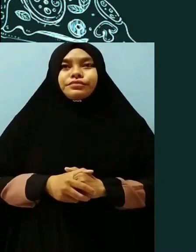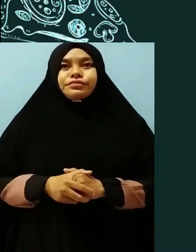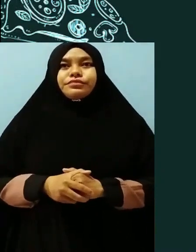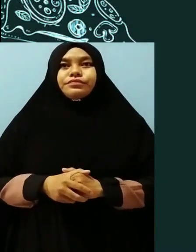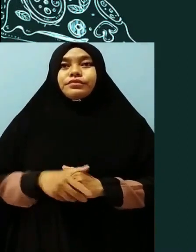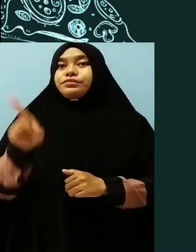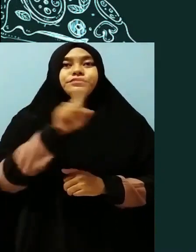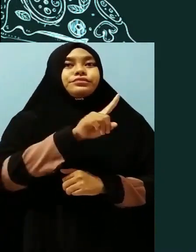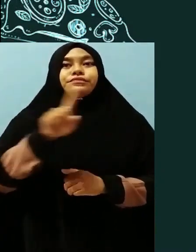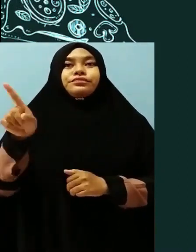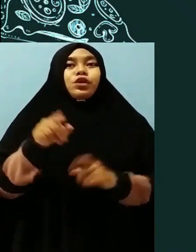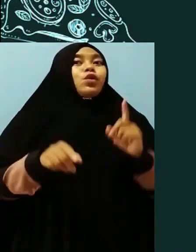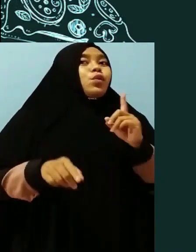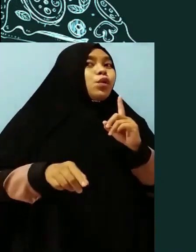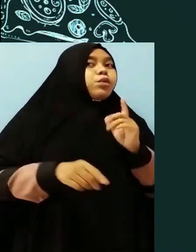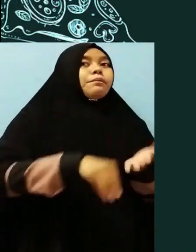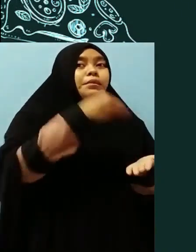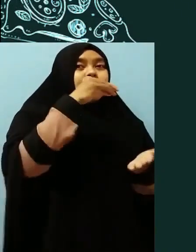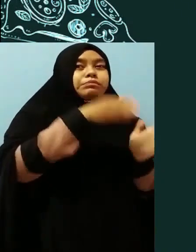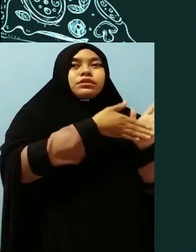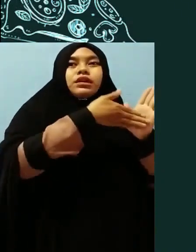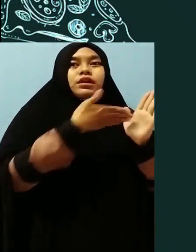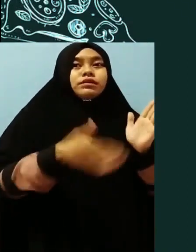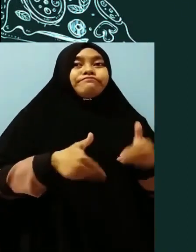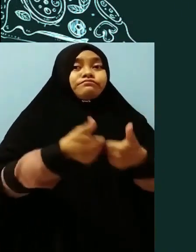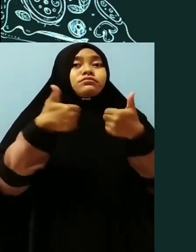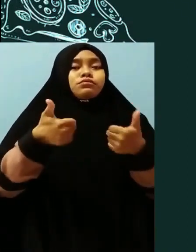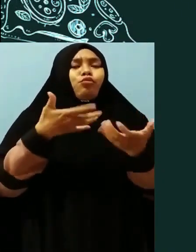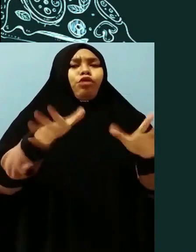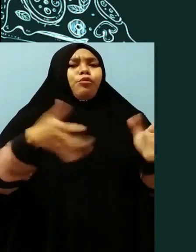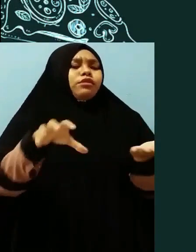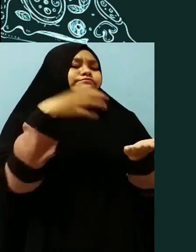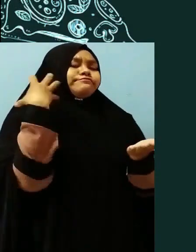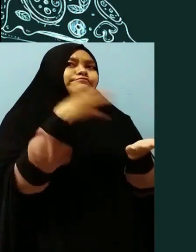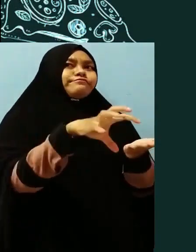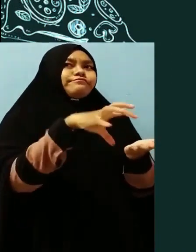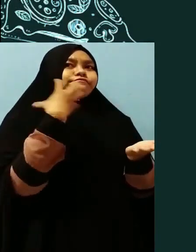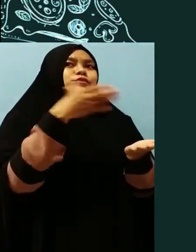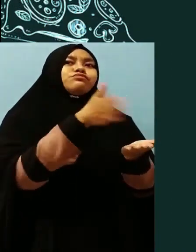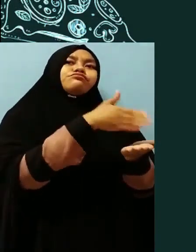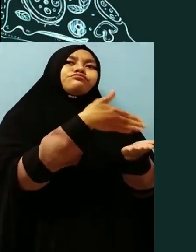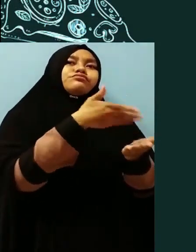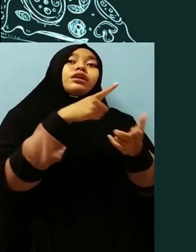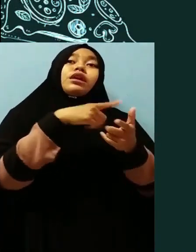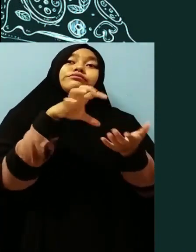tidak boleh ditiup. Tidak boleh meniup makanan yang panas. Lebih baik kalian